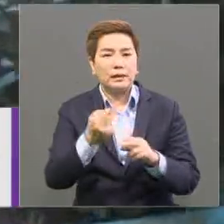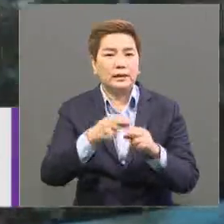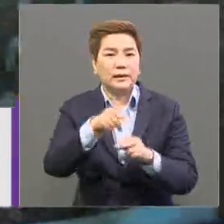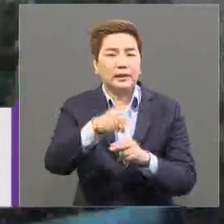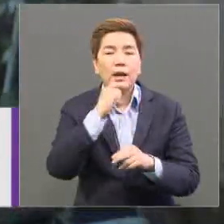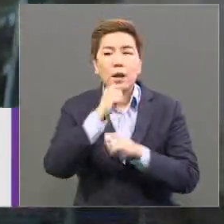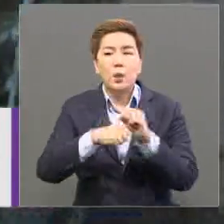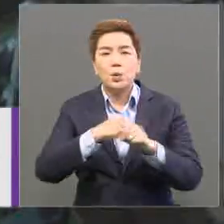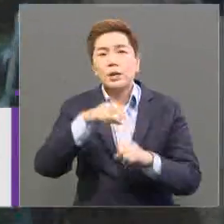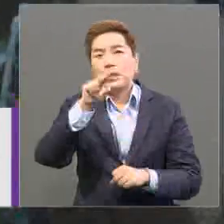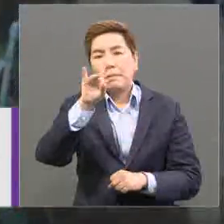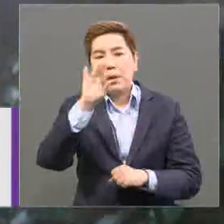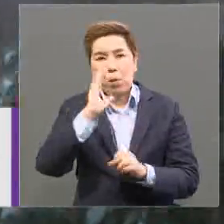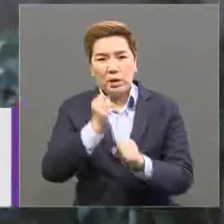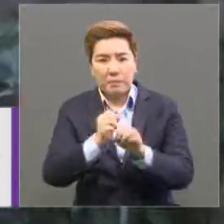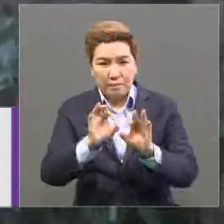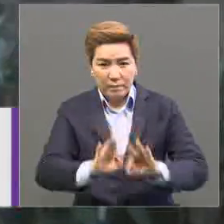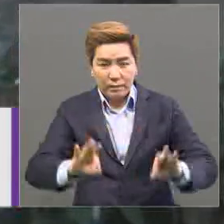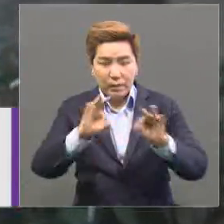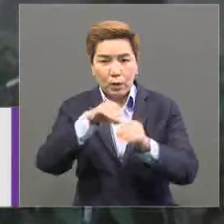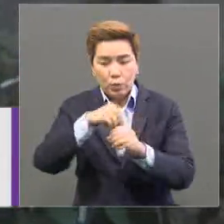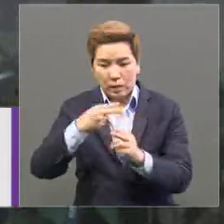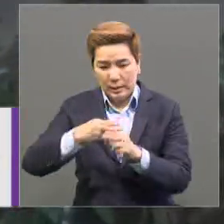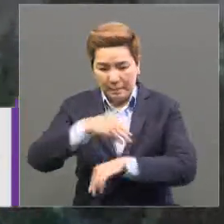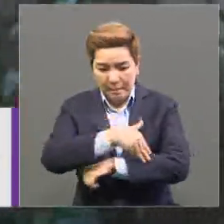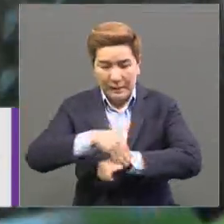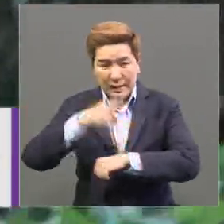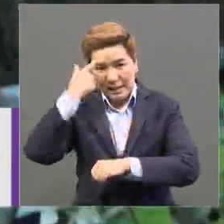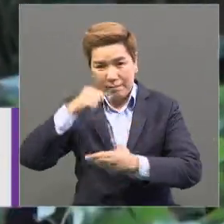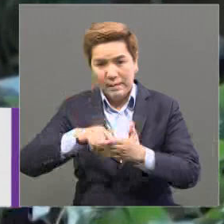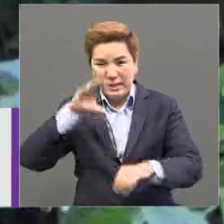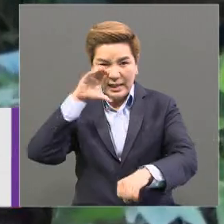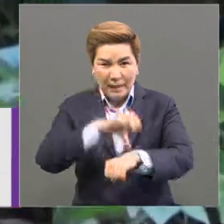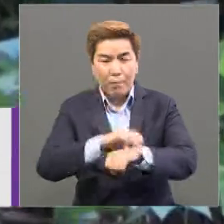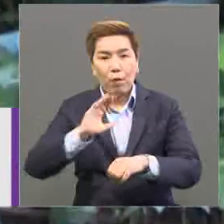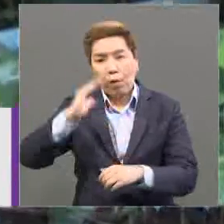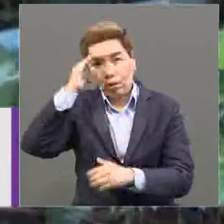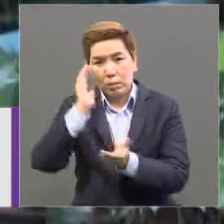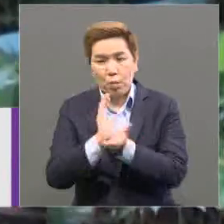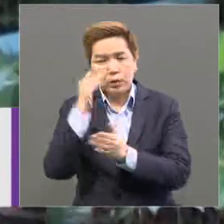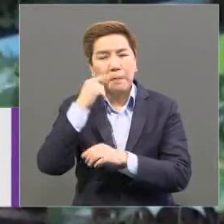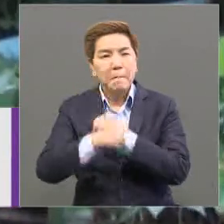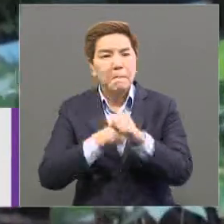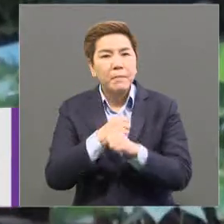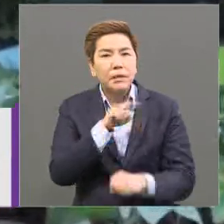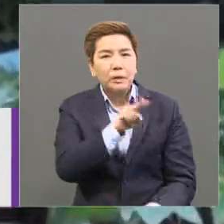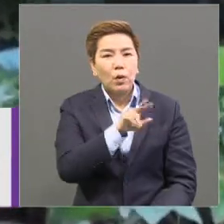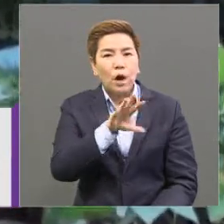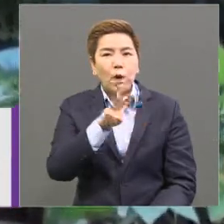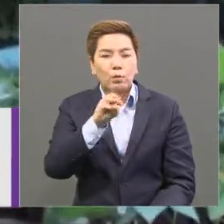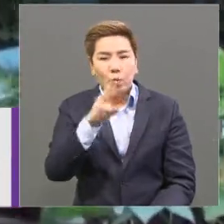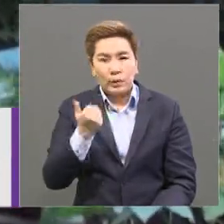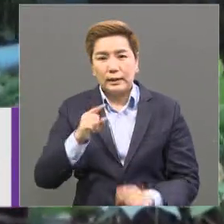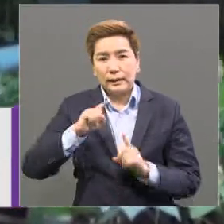สุวรรณโนนะอายุ38ปีเป็นผู้ต้องหารายสำคัญที่อยู่ในแบ็คลิสต์หรือบัญชีหมายจับของสำนักงานตำรวจแห่งชาติในปี